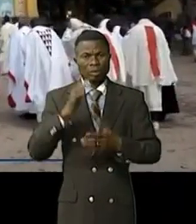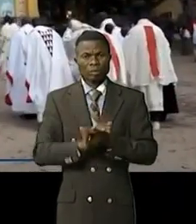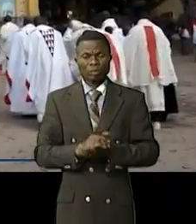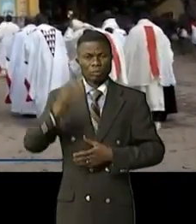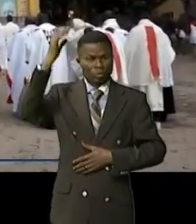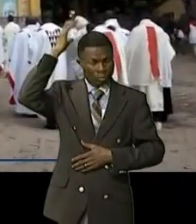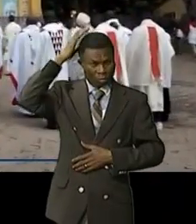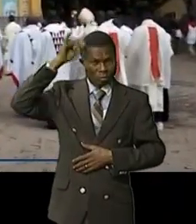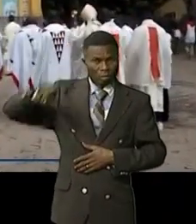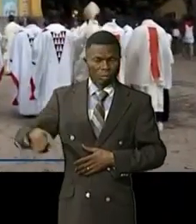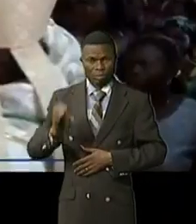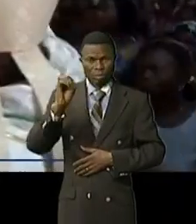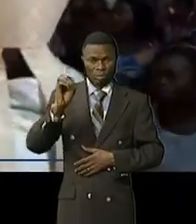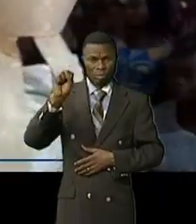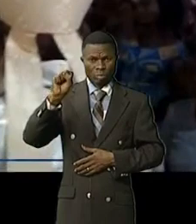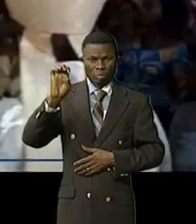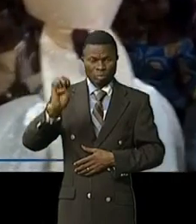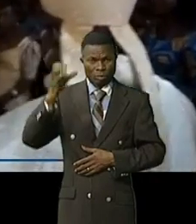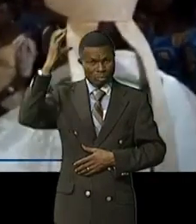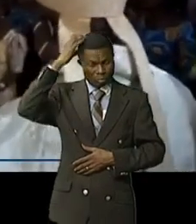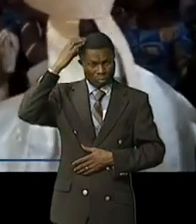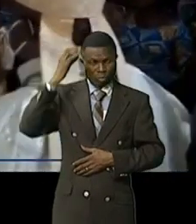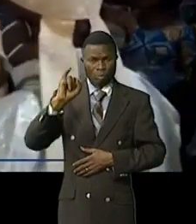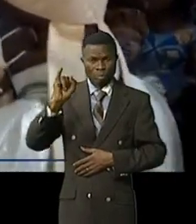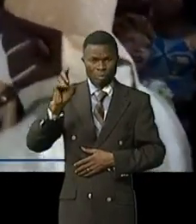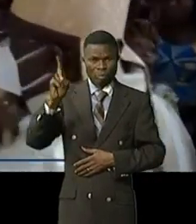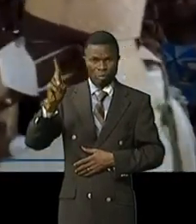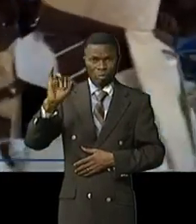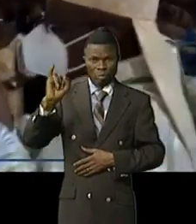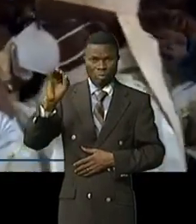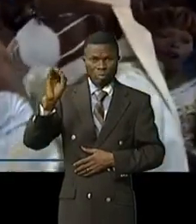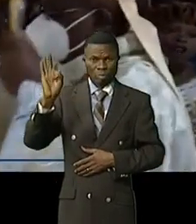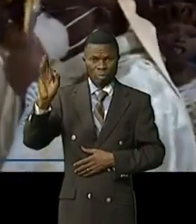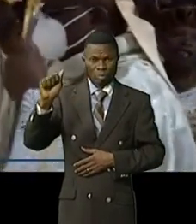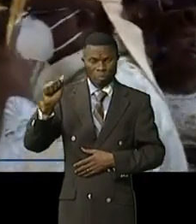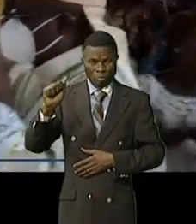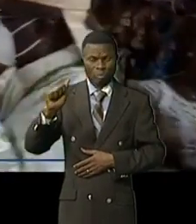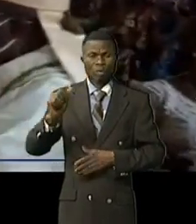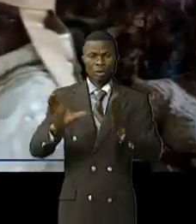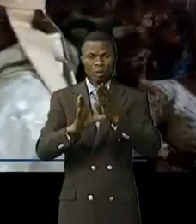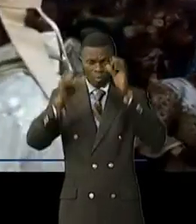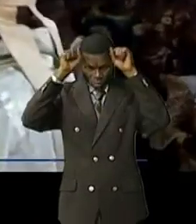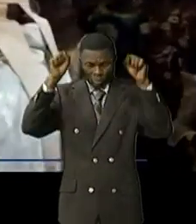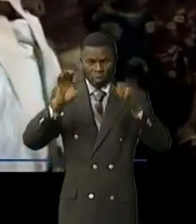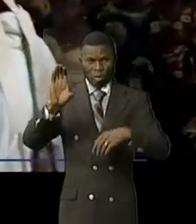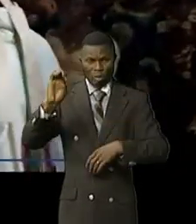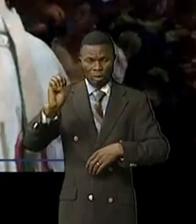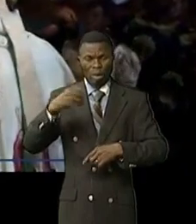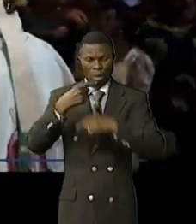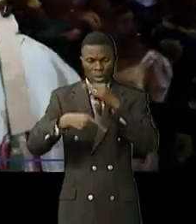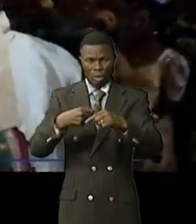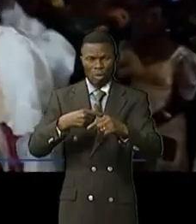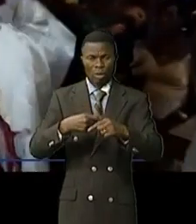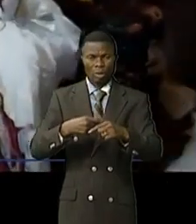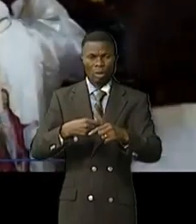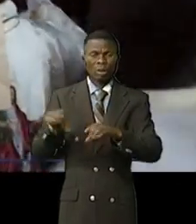Monseigneur José Moko Ikanga, évêque d'Idiofa et vice-président de la CENCO, a donné le coup d'envoi de ce synode au cours